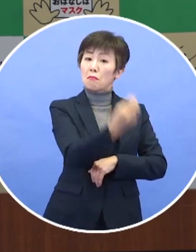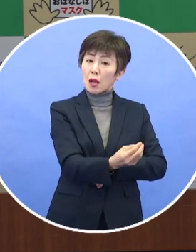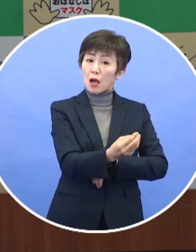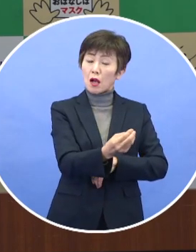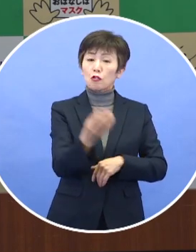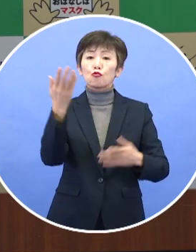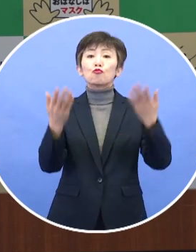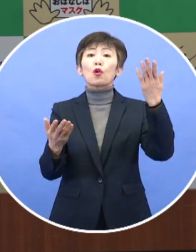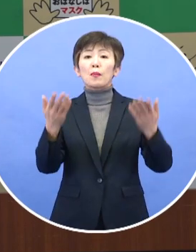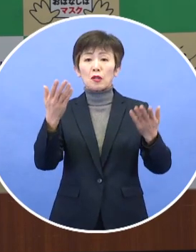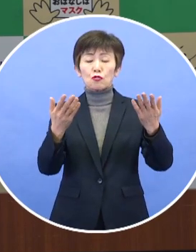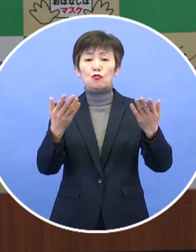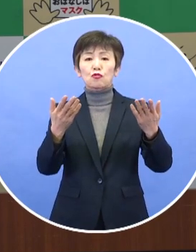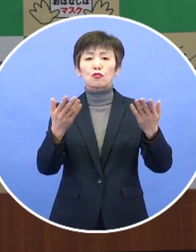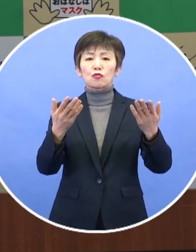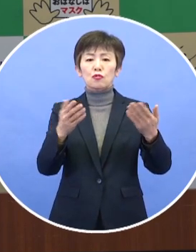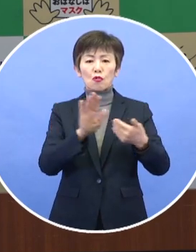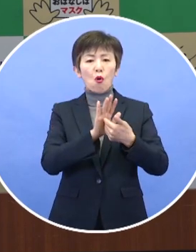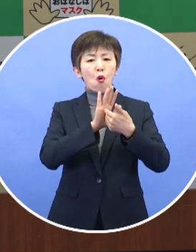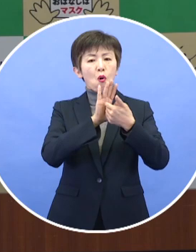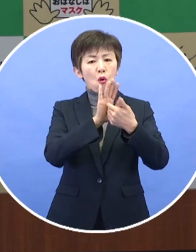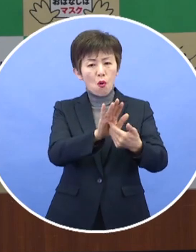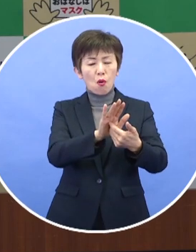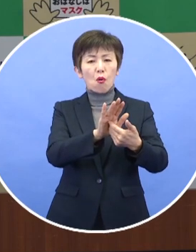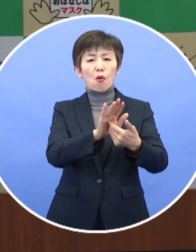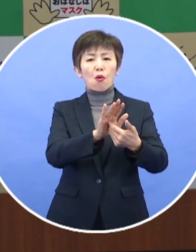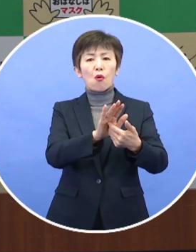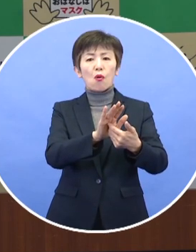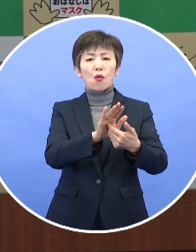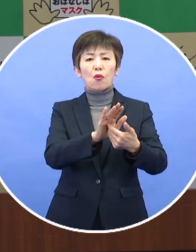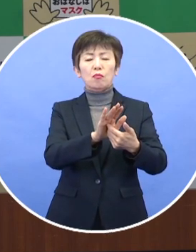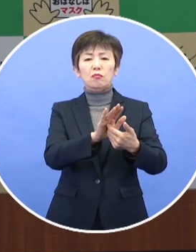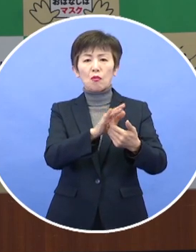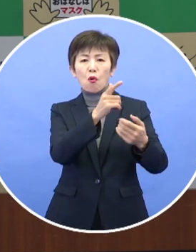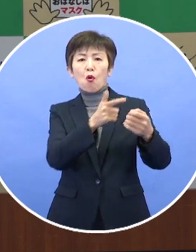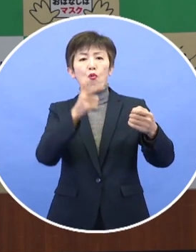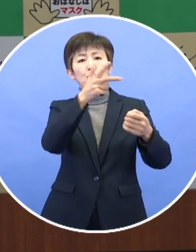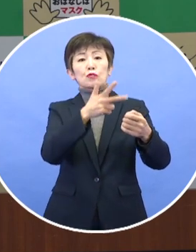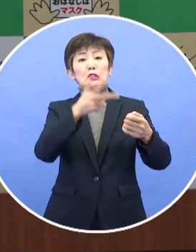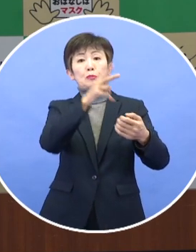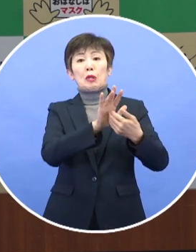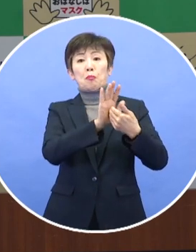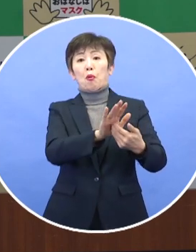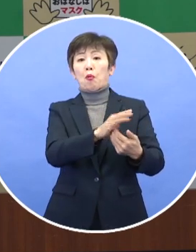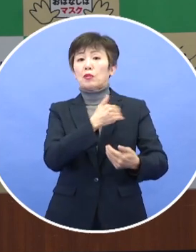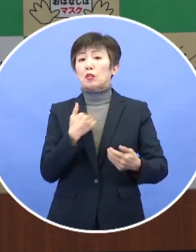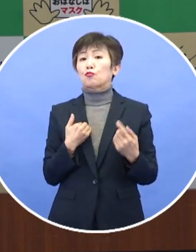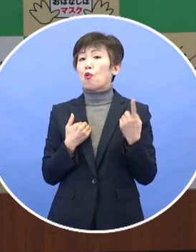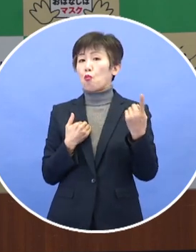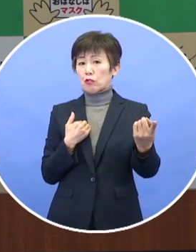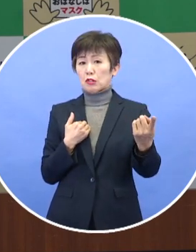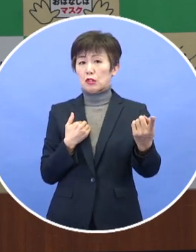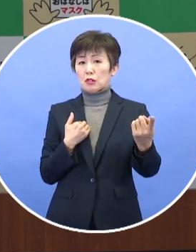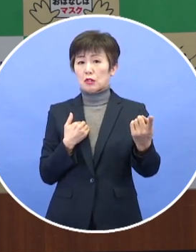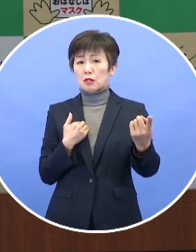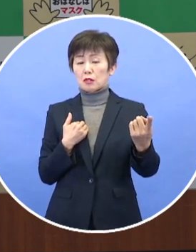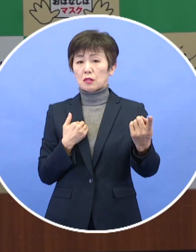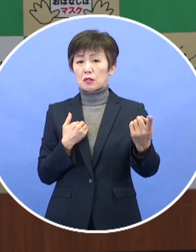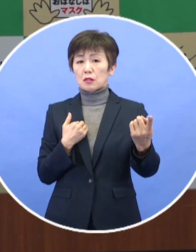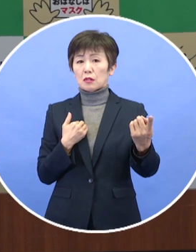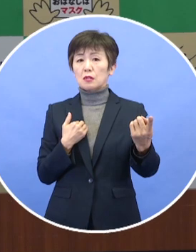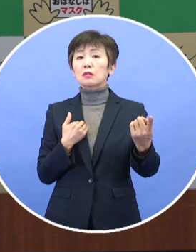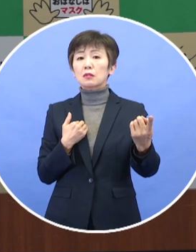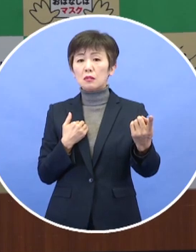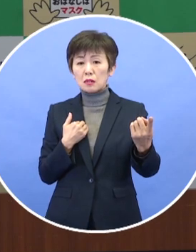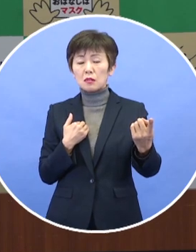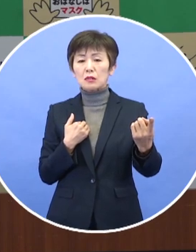た方に比べて、発症のリスクが、感染のリスクが6、7倍に上がるということでございますので、もうここでですね、感